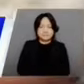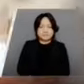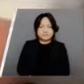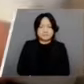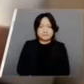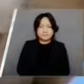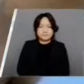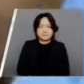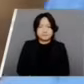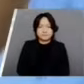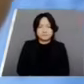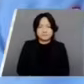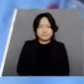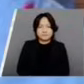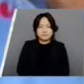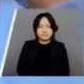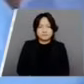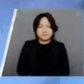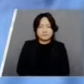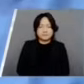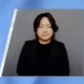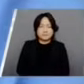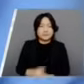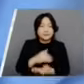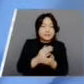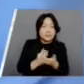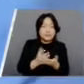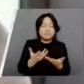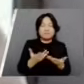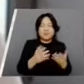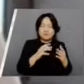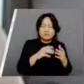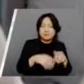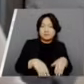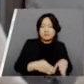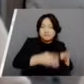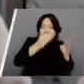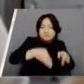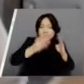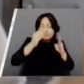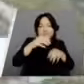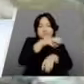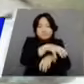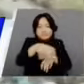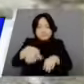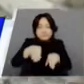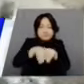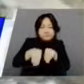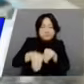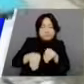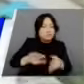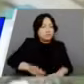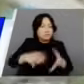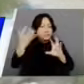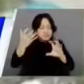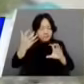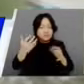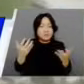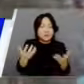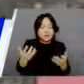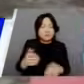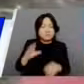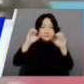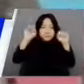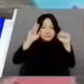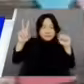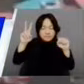Ang mga nawasak na establishmento, kabahayan at mga pananim na tanaw mula sa himpapawid ni Pangulong Bongbong Marcos na mag-aerial inspection sila